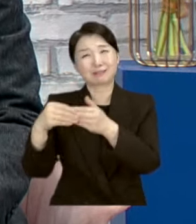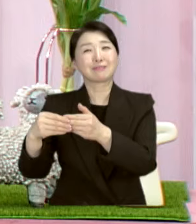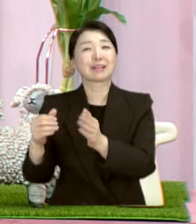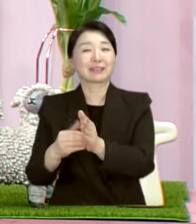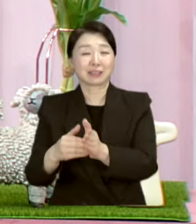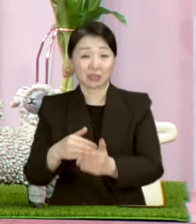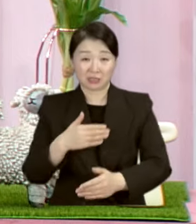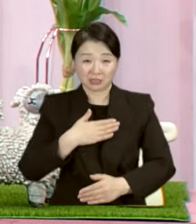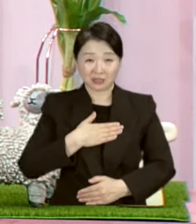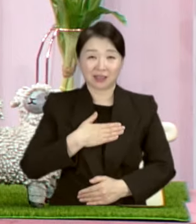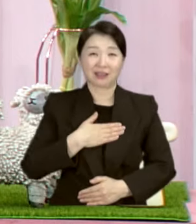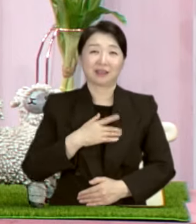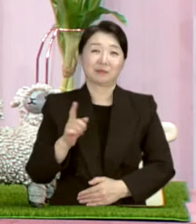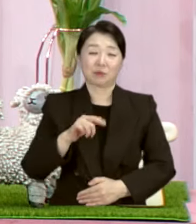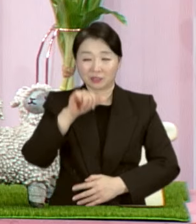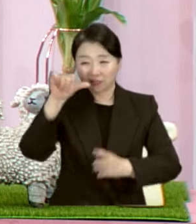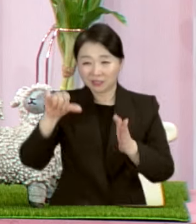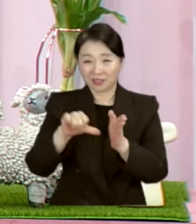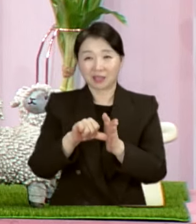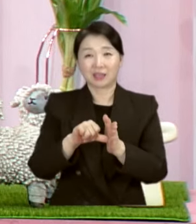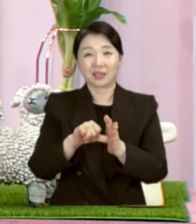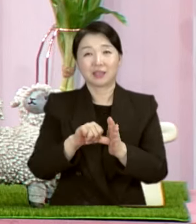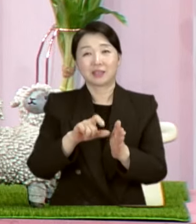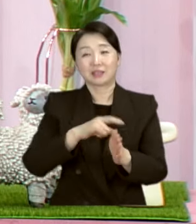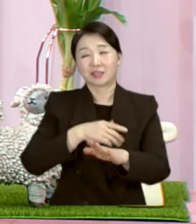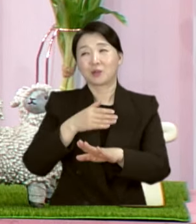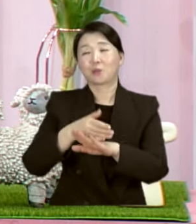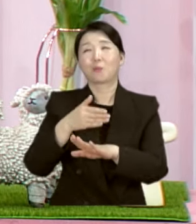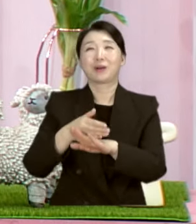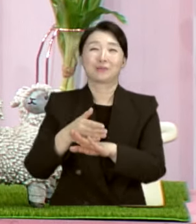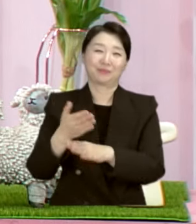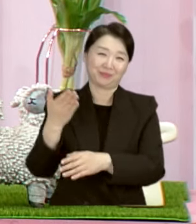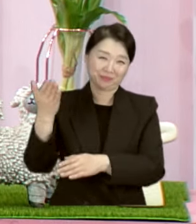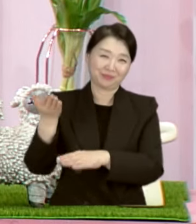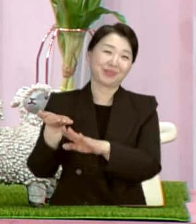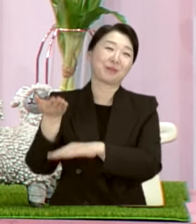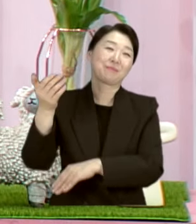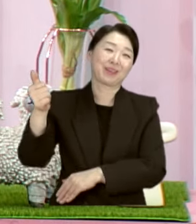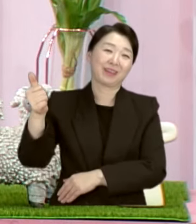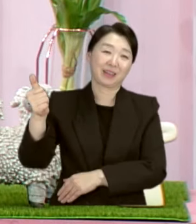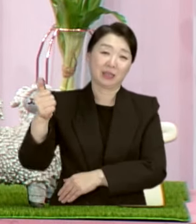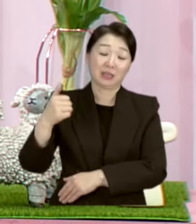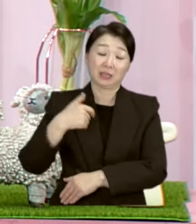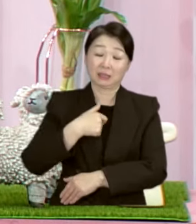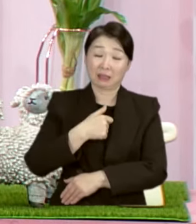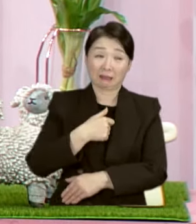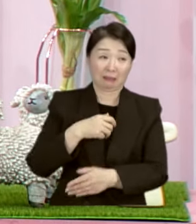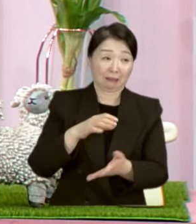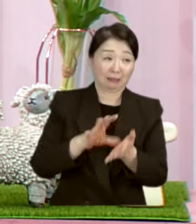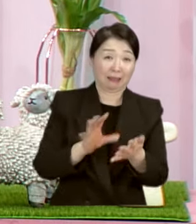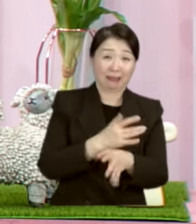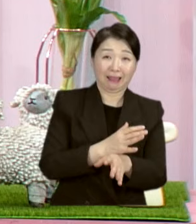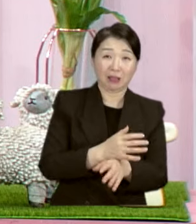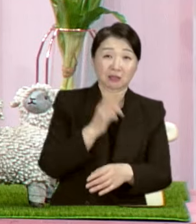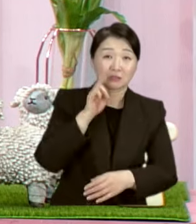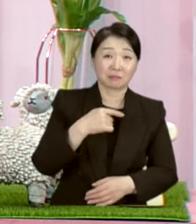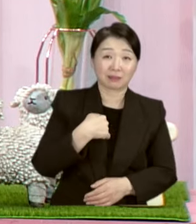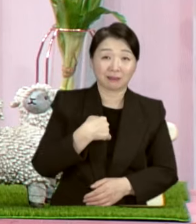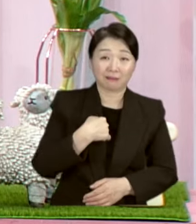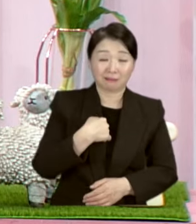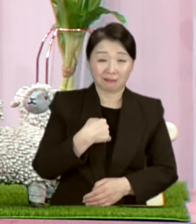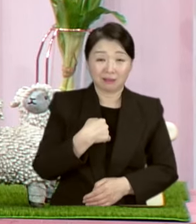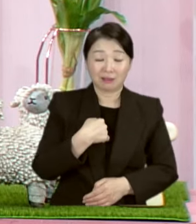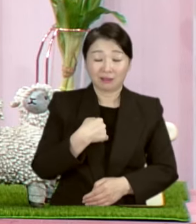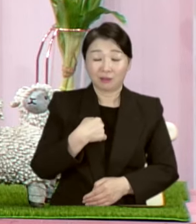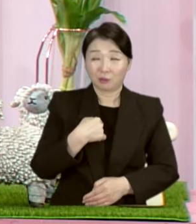갔잖아요. 저 같은 경우는 인생에서 가장 고마운 은인이죠. 네네. 저 같은 말썽 꾸러기를 막